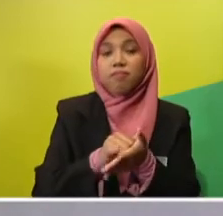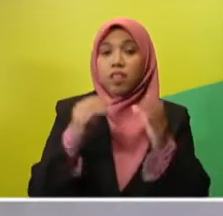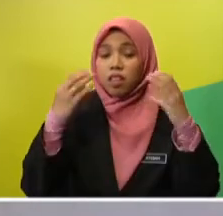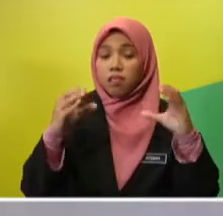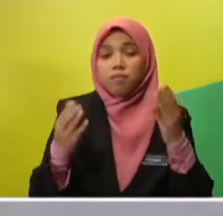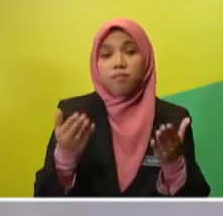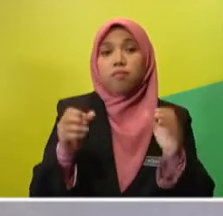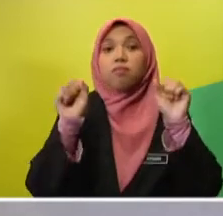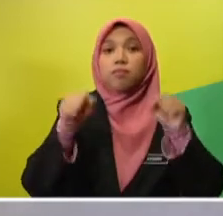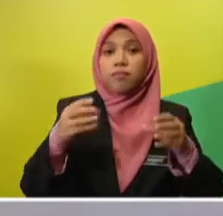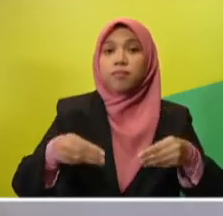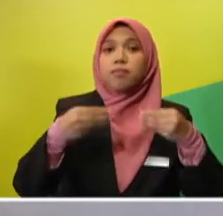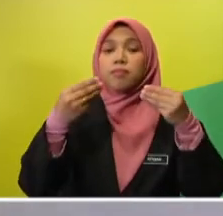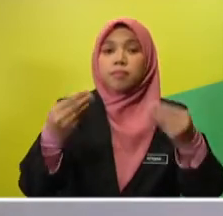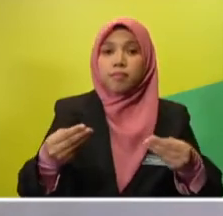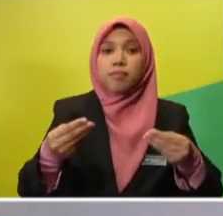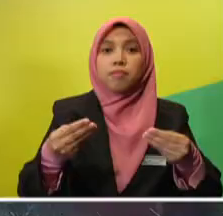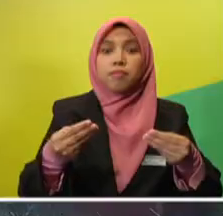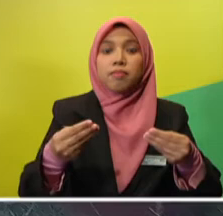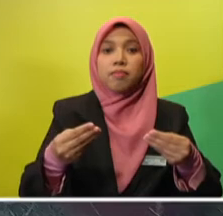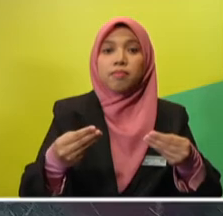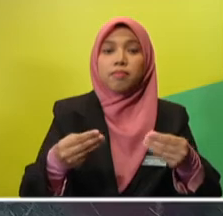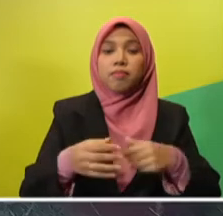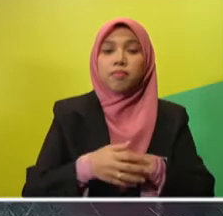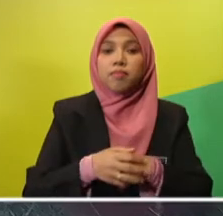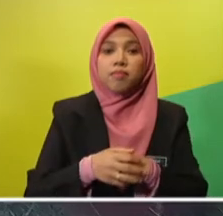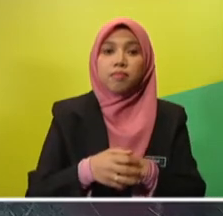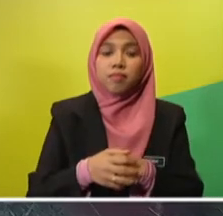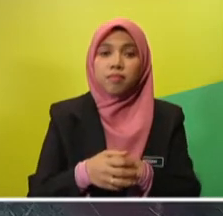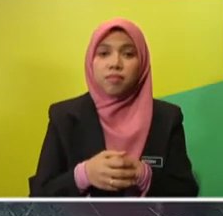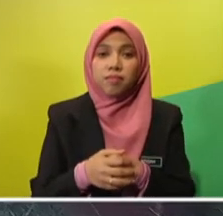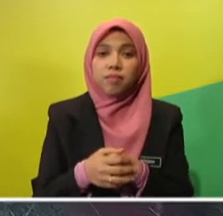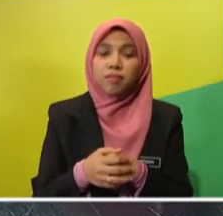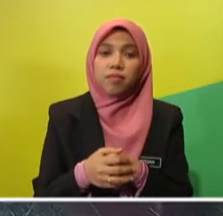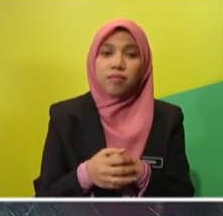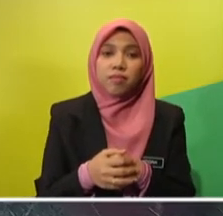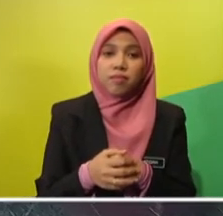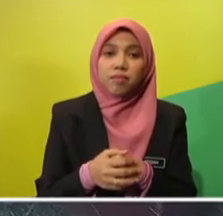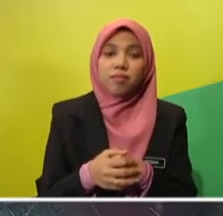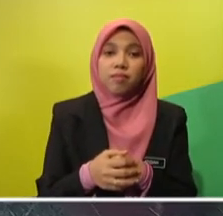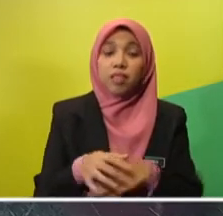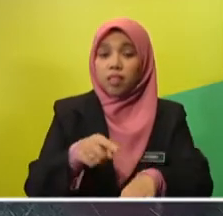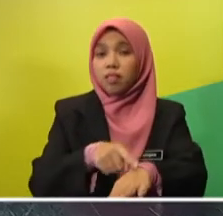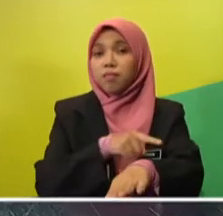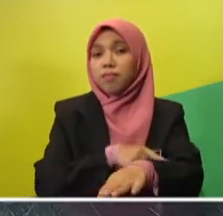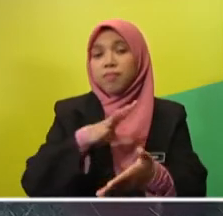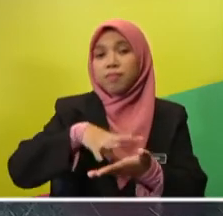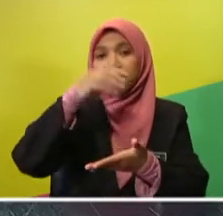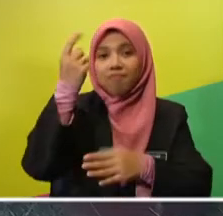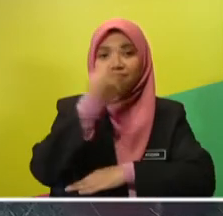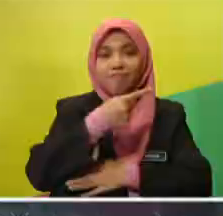rumusan berkenaan dengan topik kita pada hari ini. Silakan. Okey, baiklah Kak Rina. Okey, sepanjang pembelajaran kita hari ini, kita telah